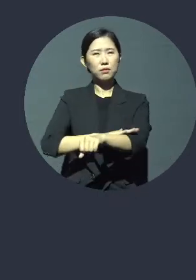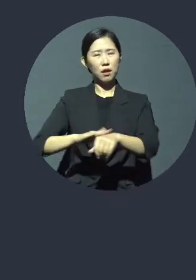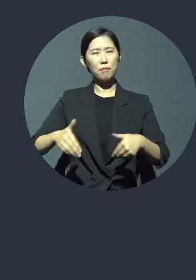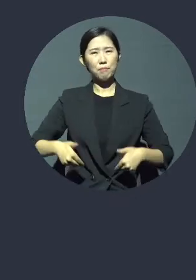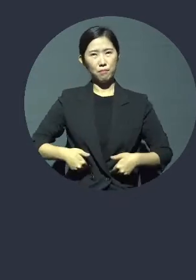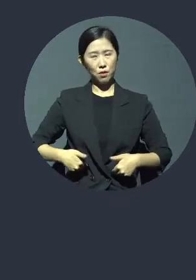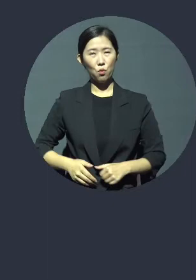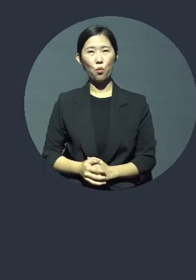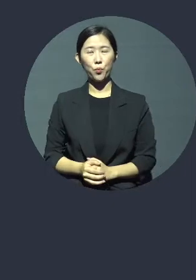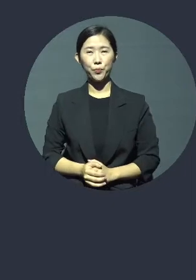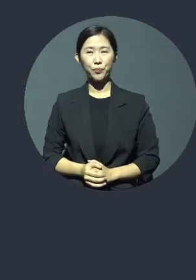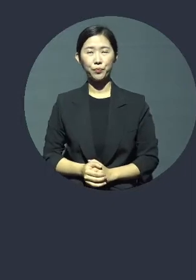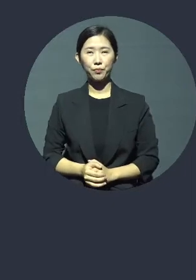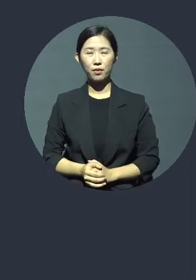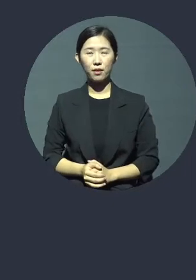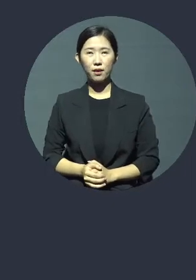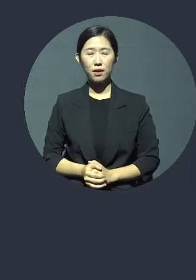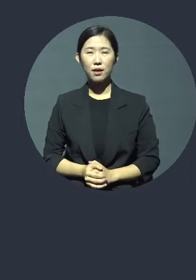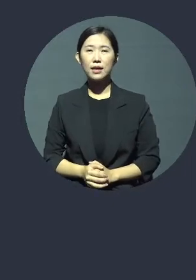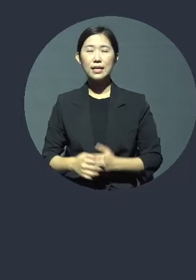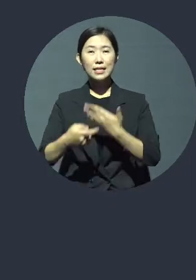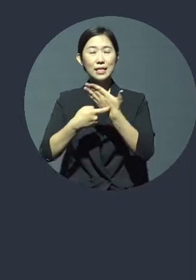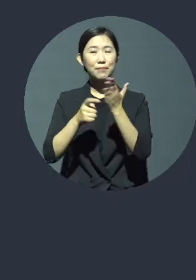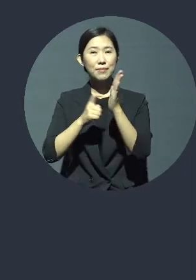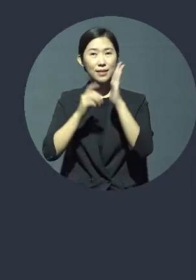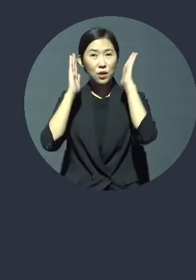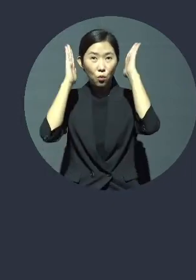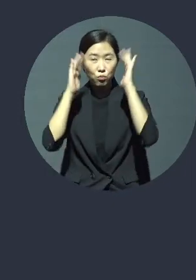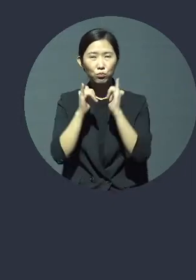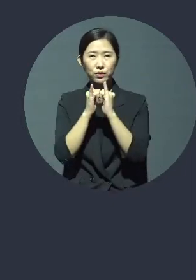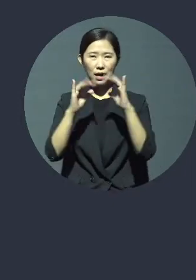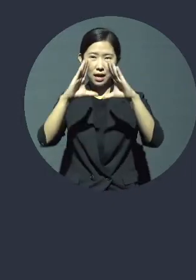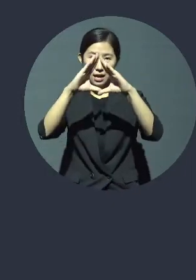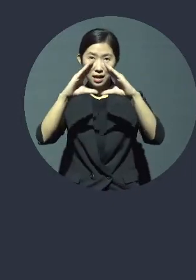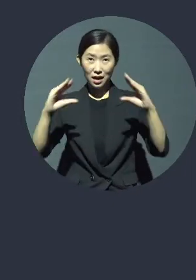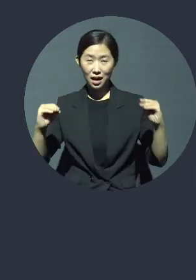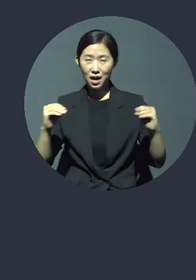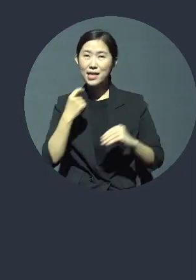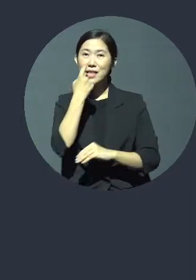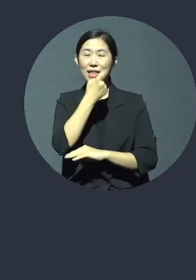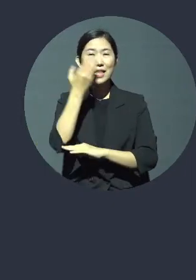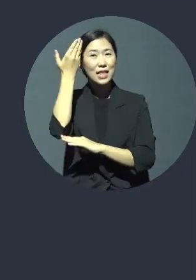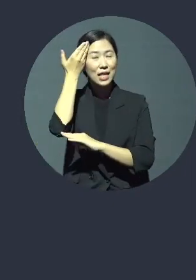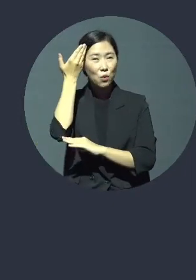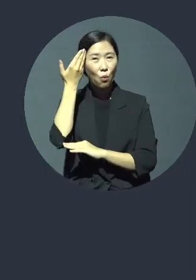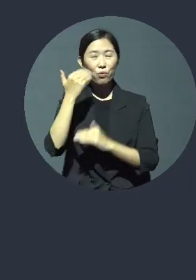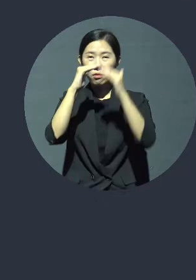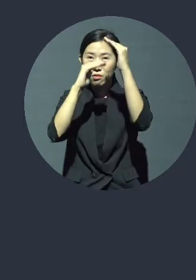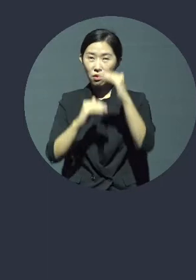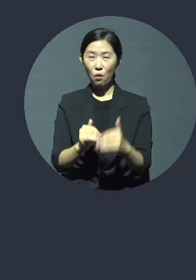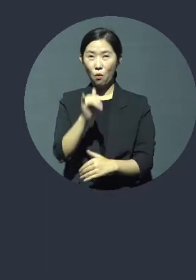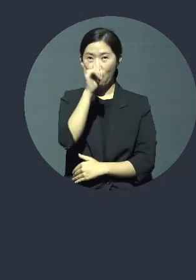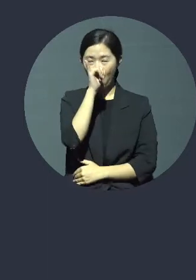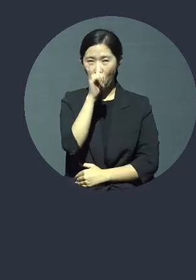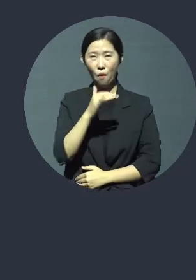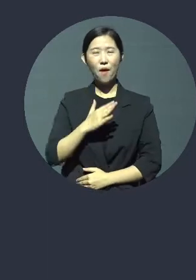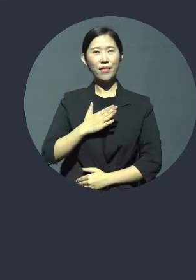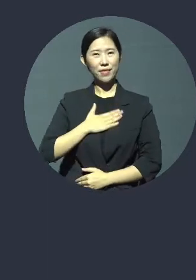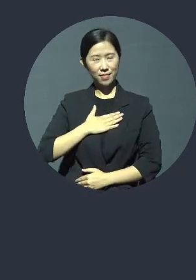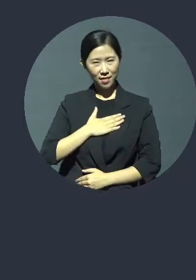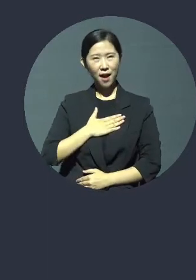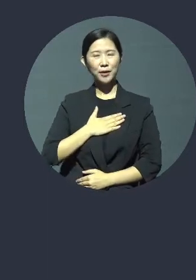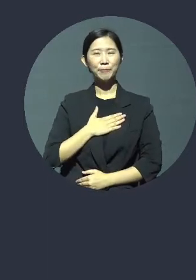심리학자이신 메슬로의 이론처럼 나와 가족의 생존과 안전을 절대시하는 마음, 또 타인과 사회에